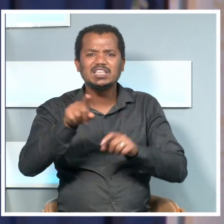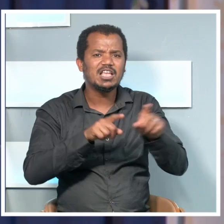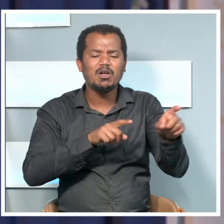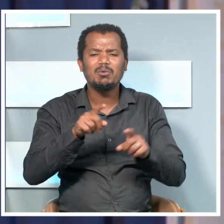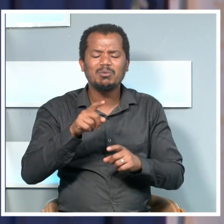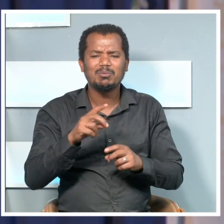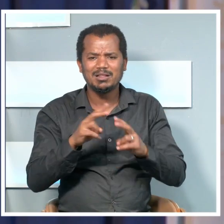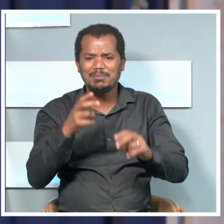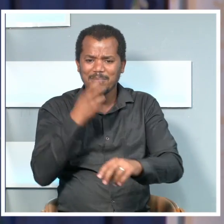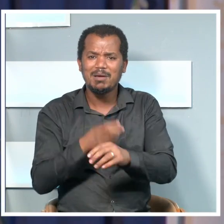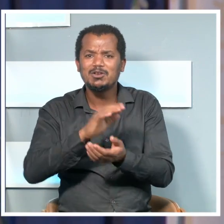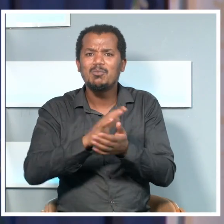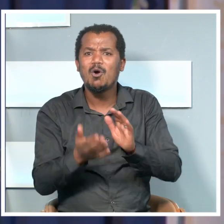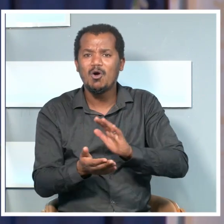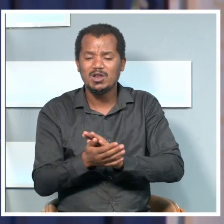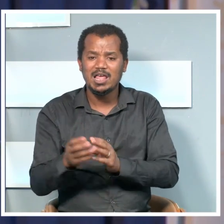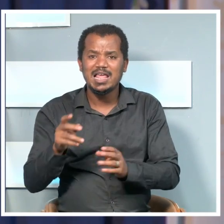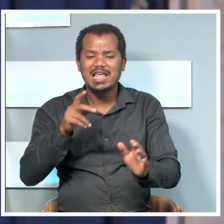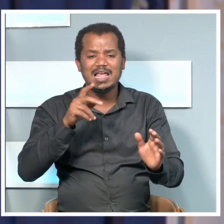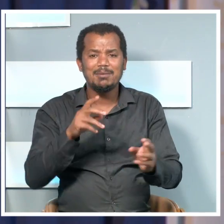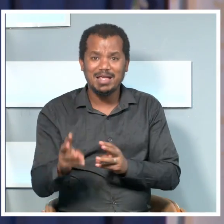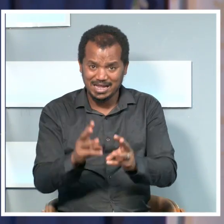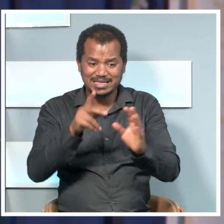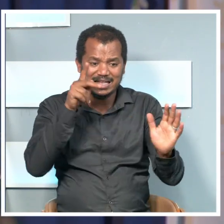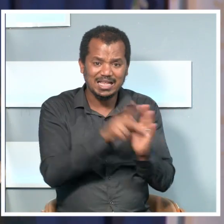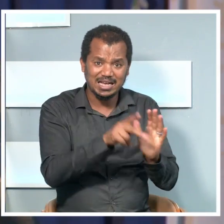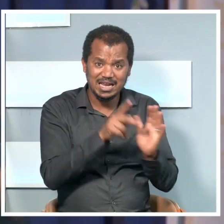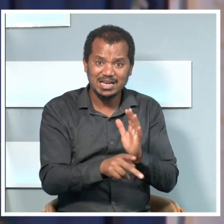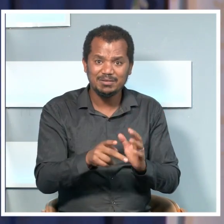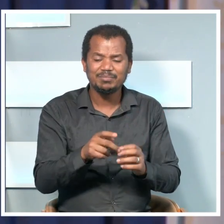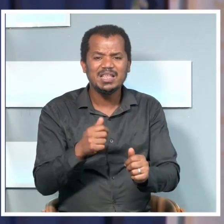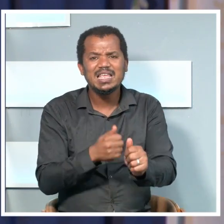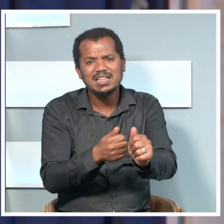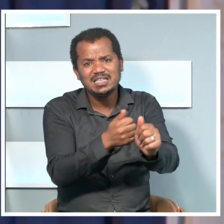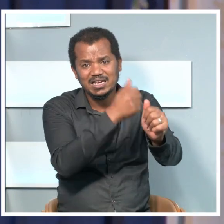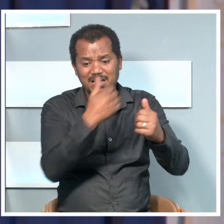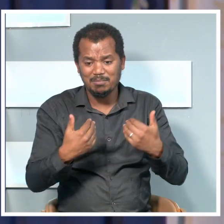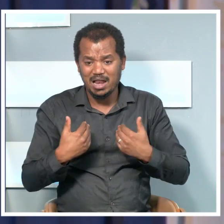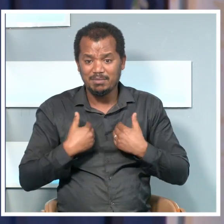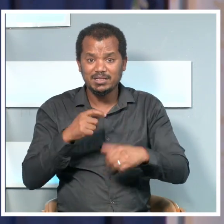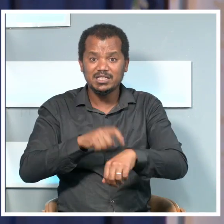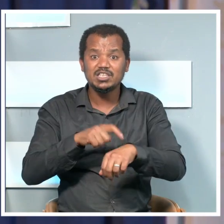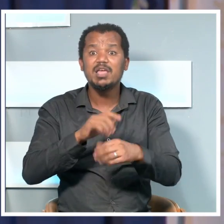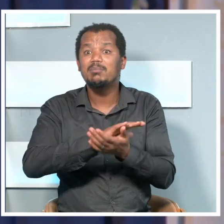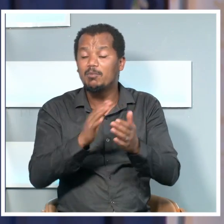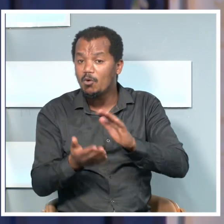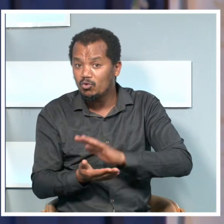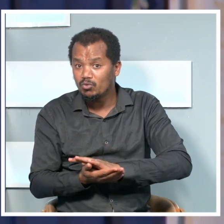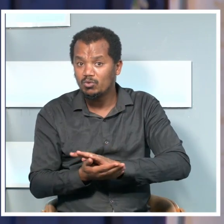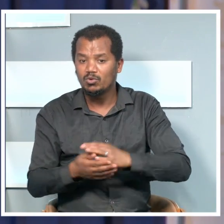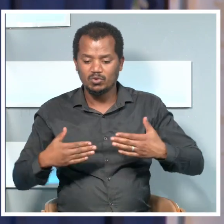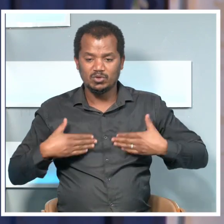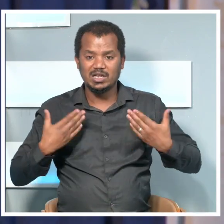በያቅጣጫው አሰቃቂ በሆነ መልኩ እየተገደለና እየተሳደደ ባለበት ጊዜ